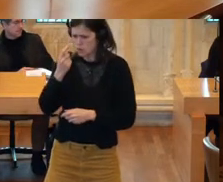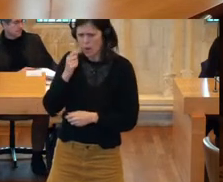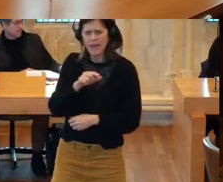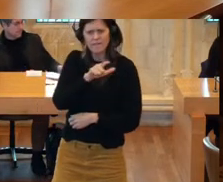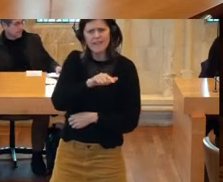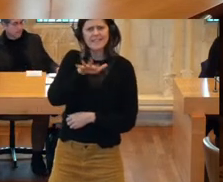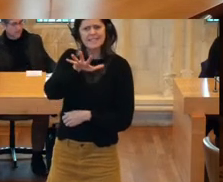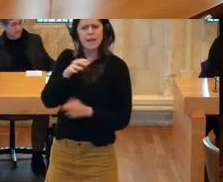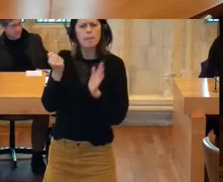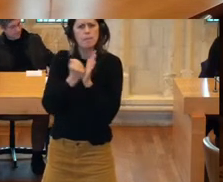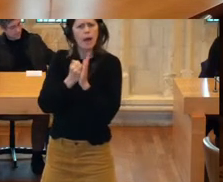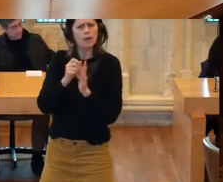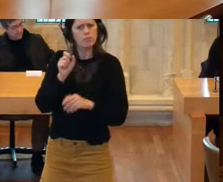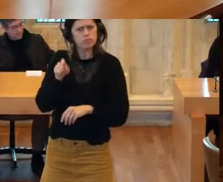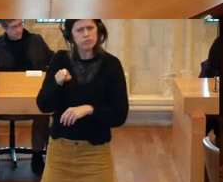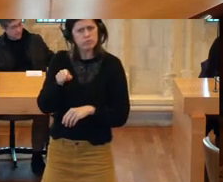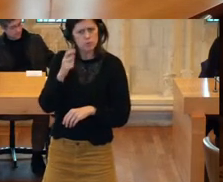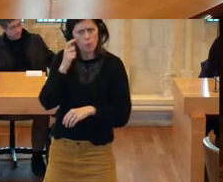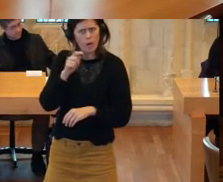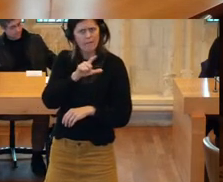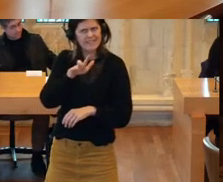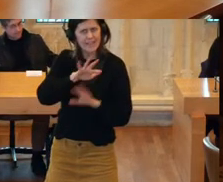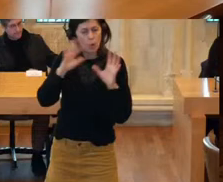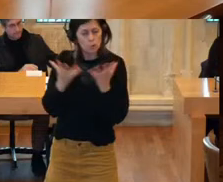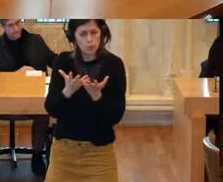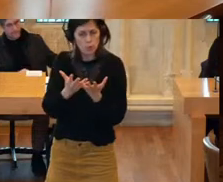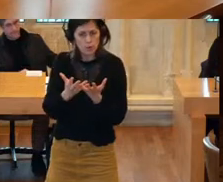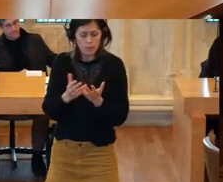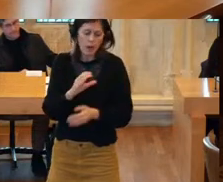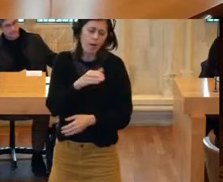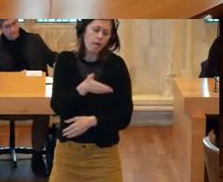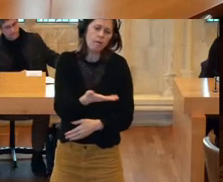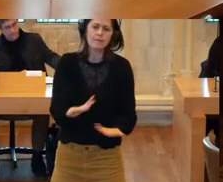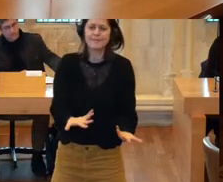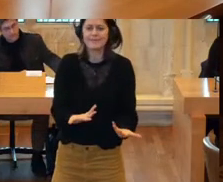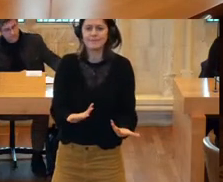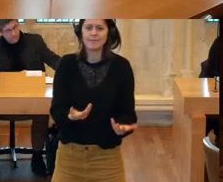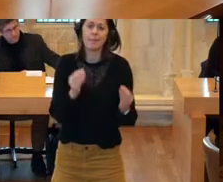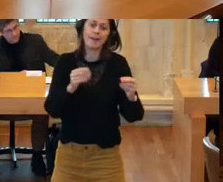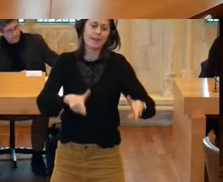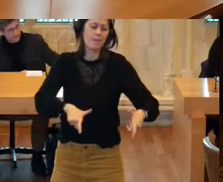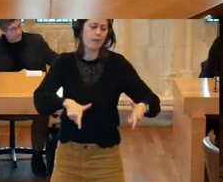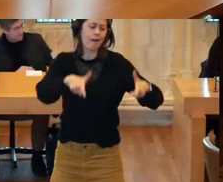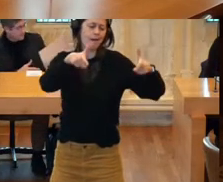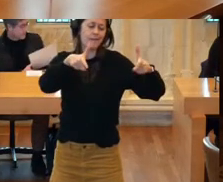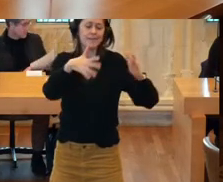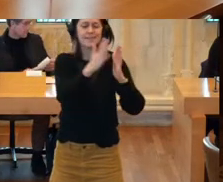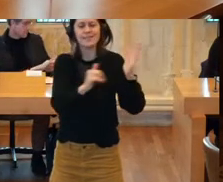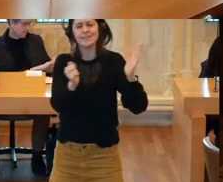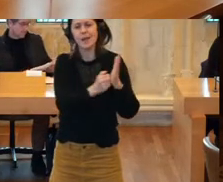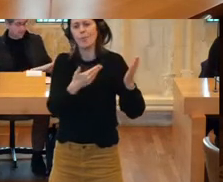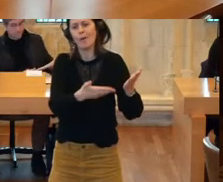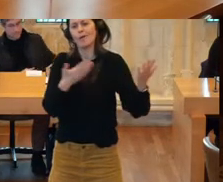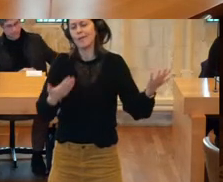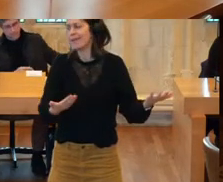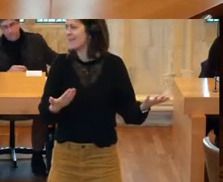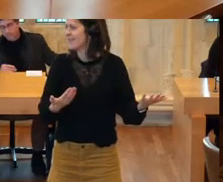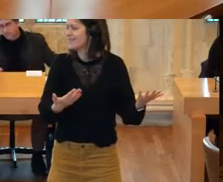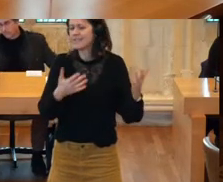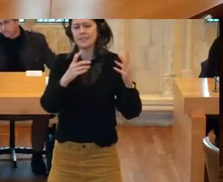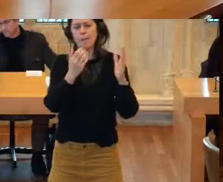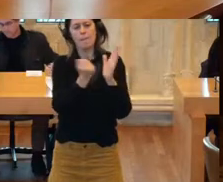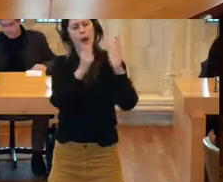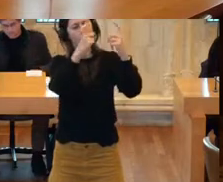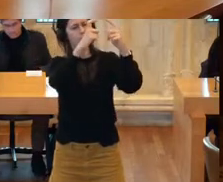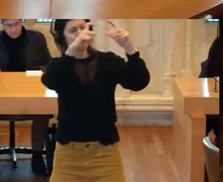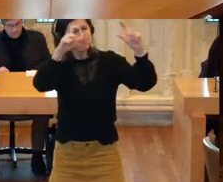magasins concernés. Ce magasin est avant tout un symbole. C'est aussi une institution, une enseigne,